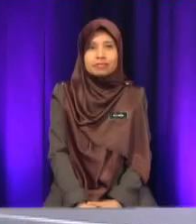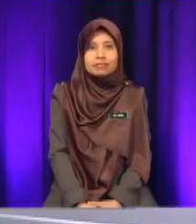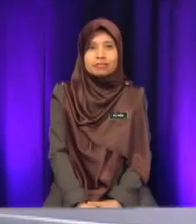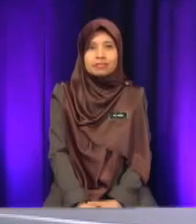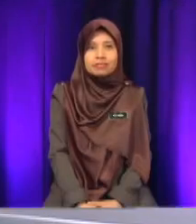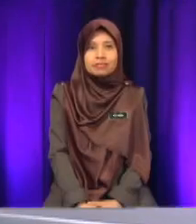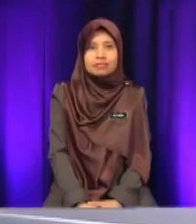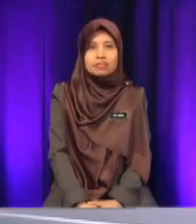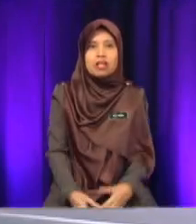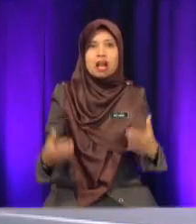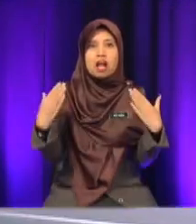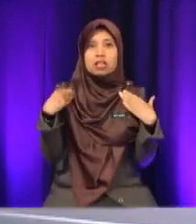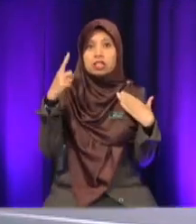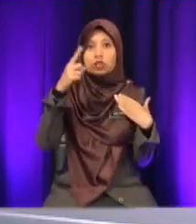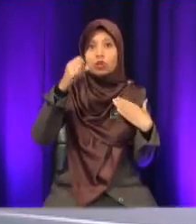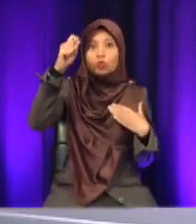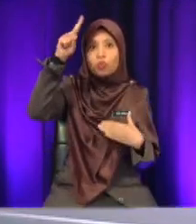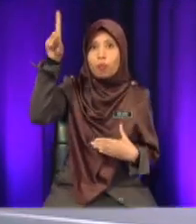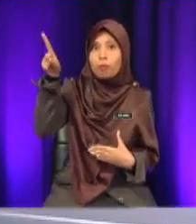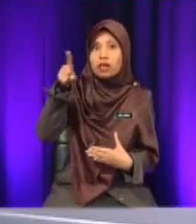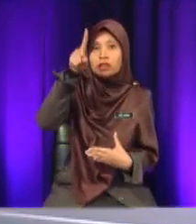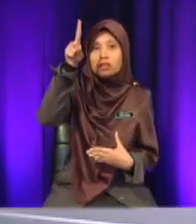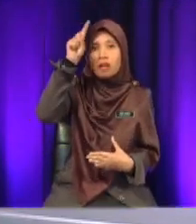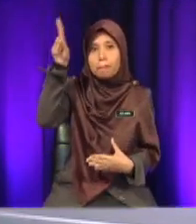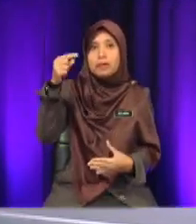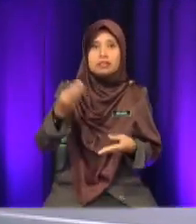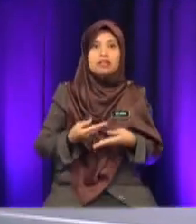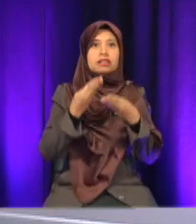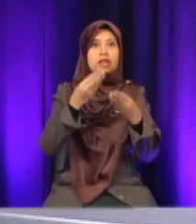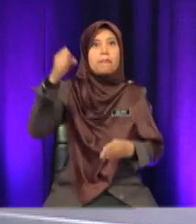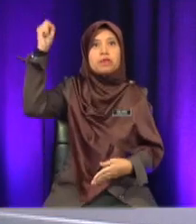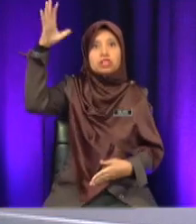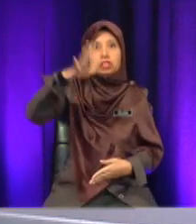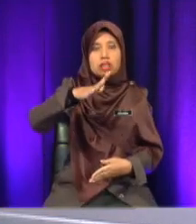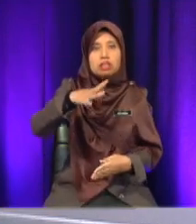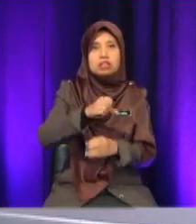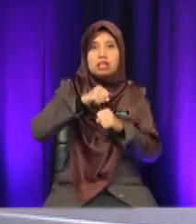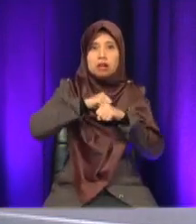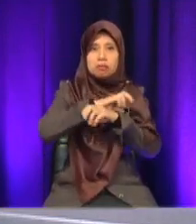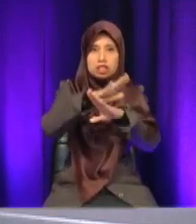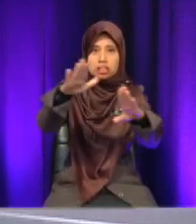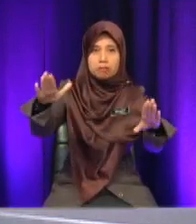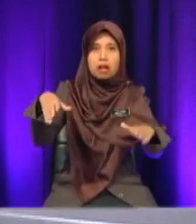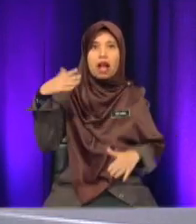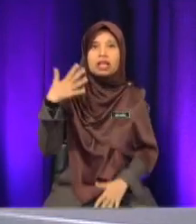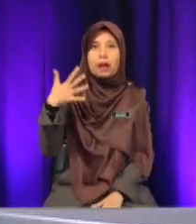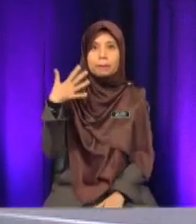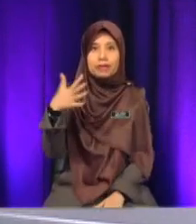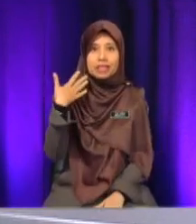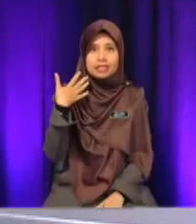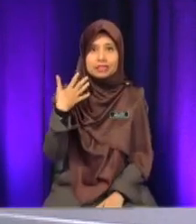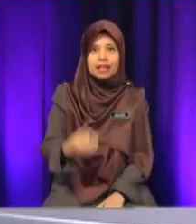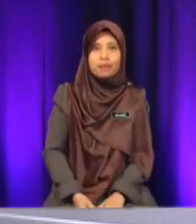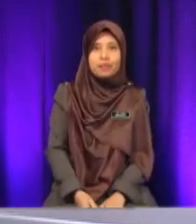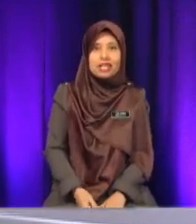ada satu matahari matahari memberi cahaya dan menyebarkan kabel dari ini ya Hai semua anda